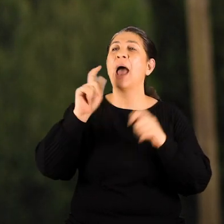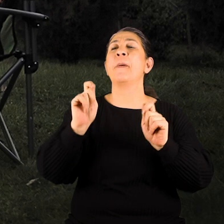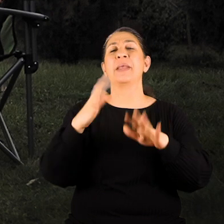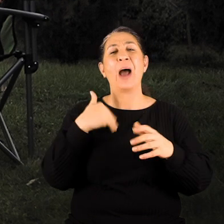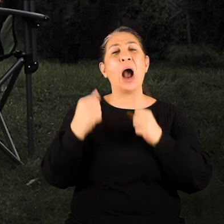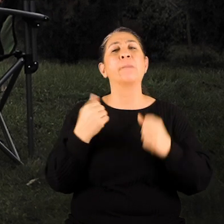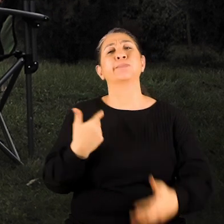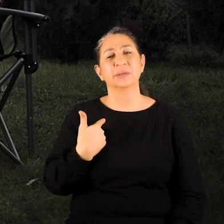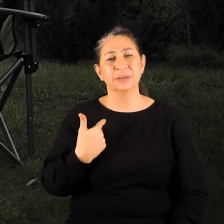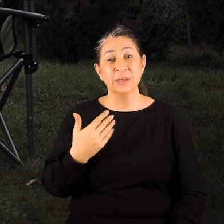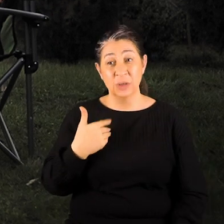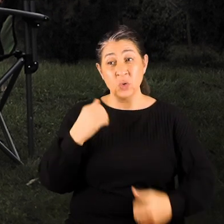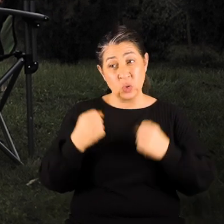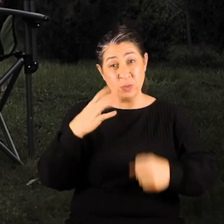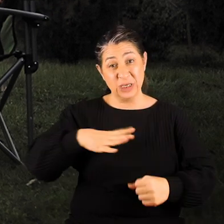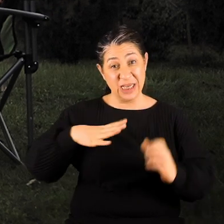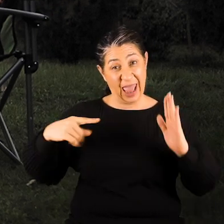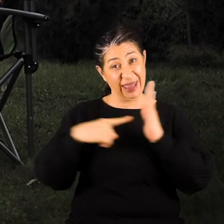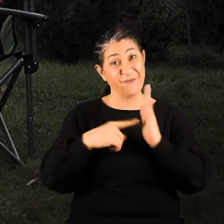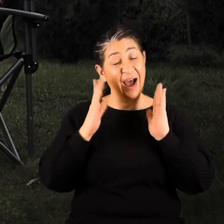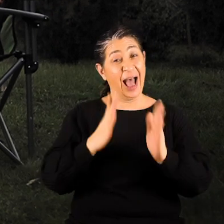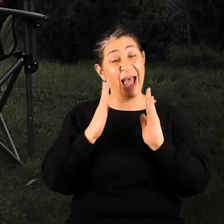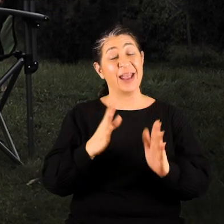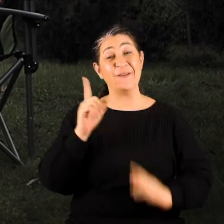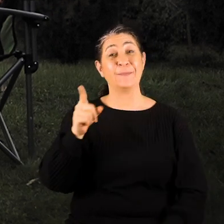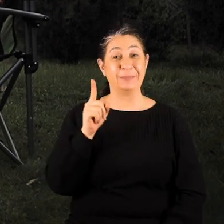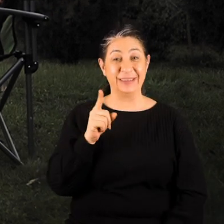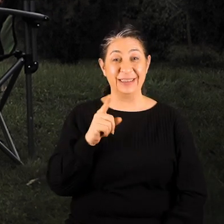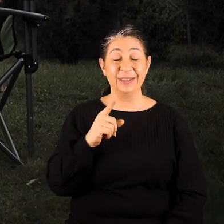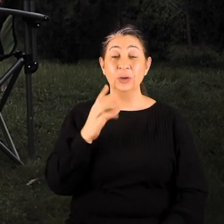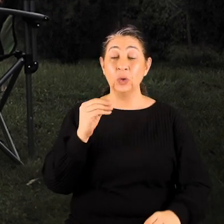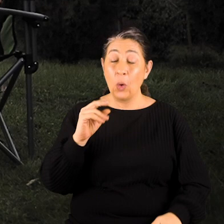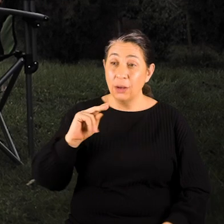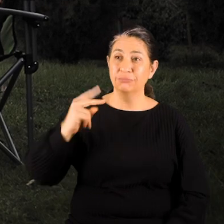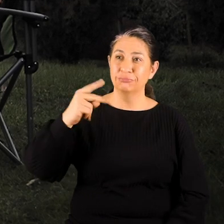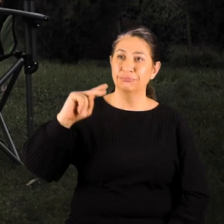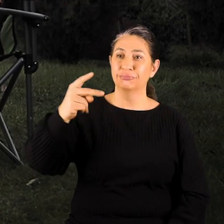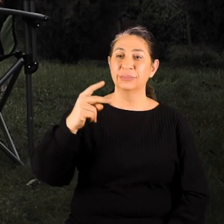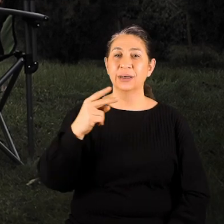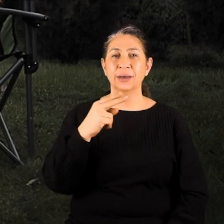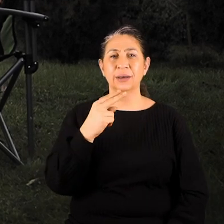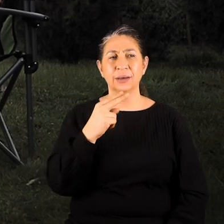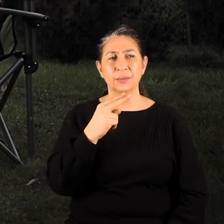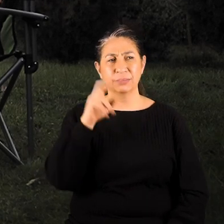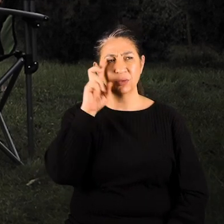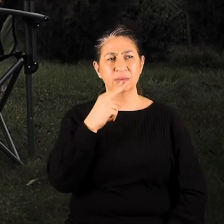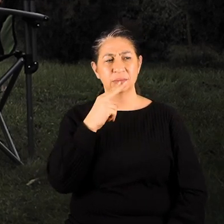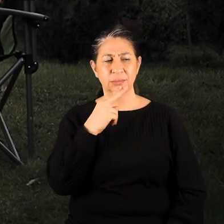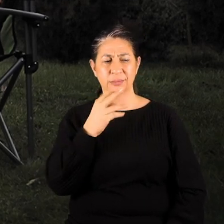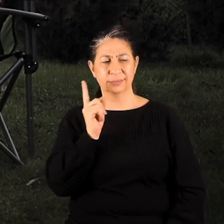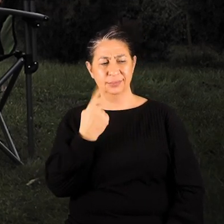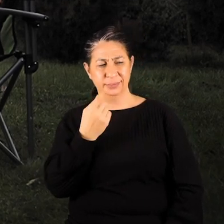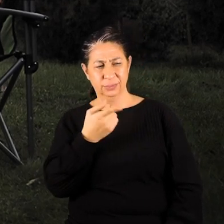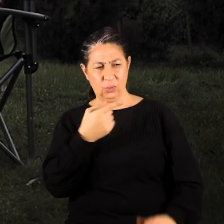koşamadım. Onu hala koşmak onu hedefim yani. Bir tek onun için çok etaplı. Yani kız bana şey gibi baktı, uzaylı gibi